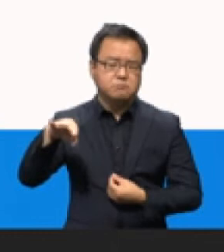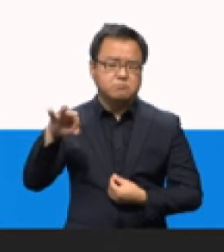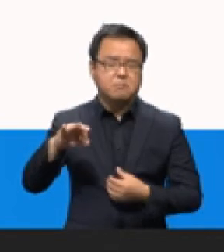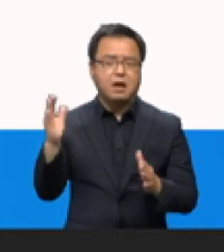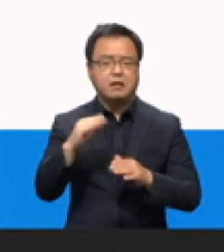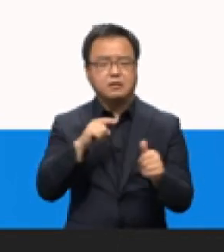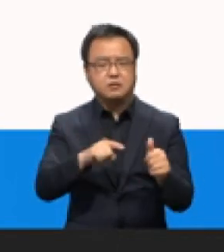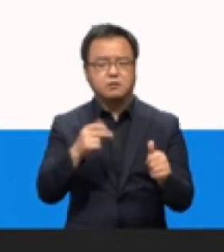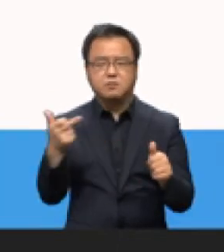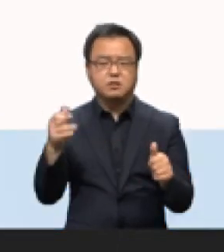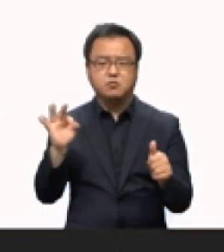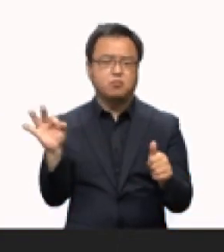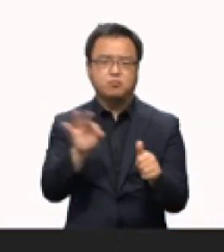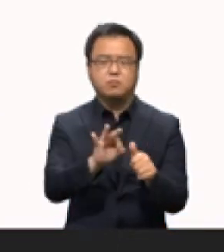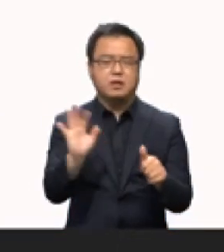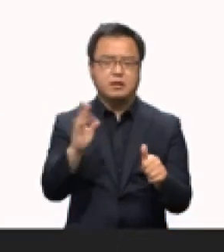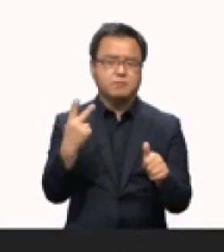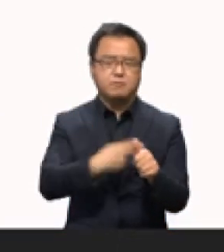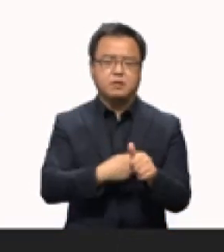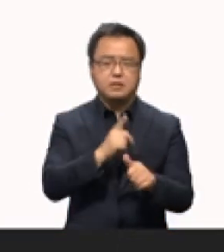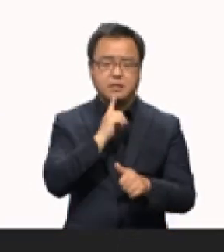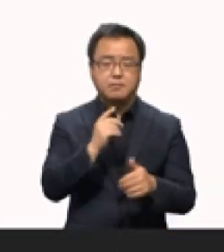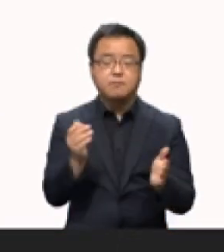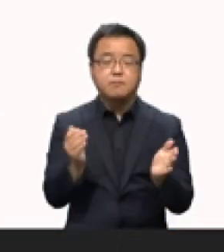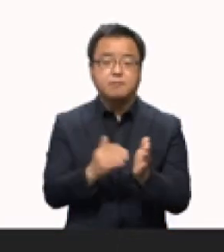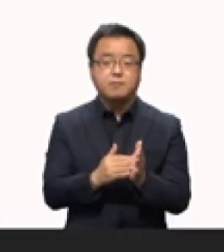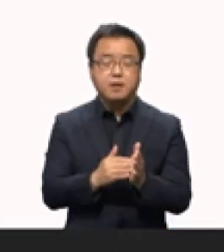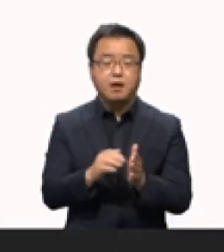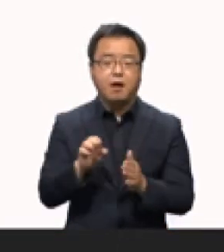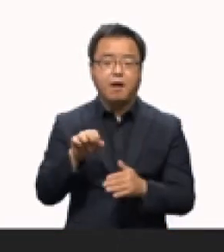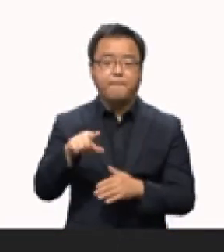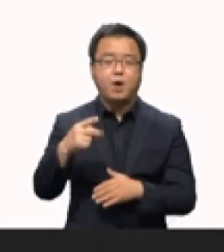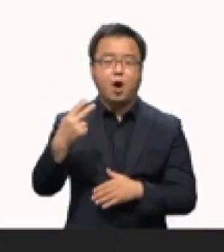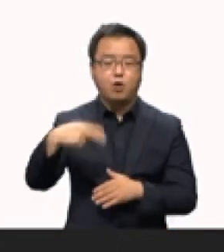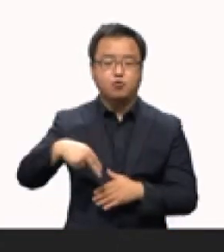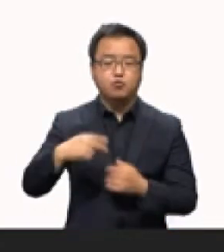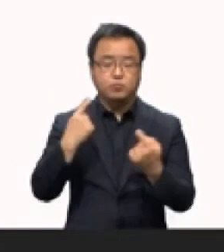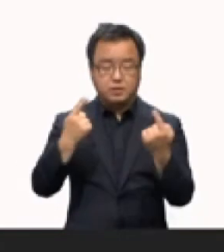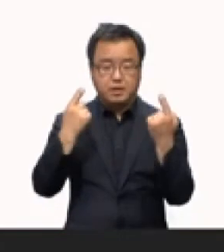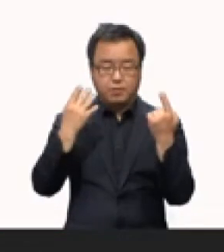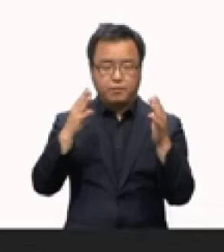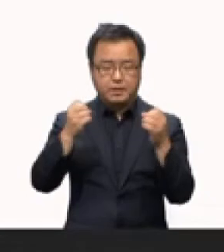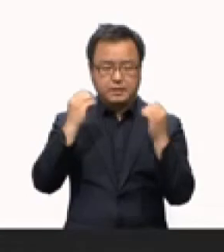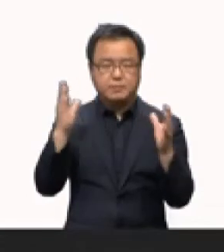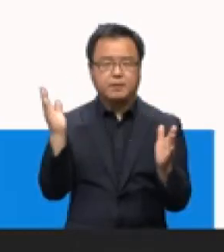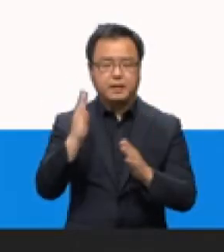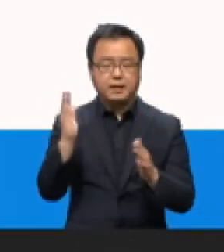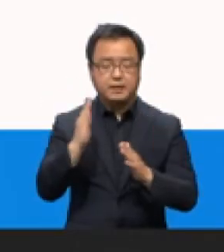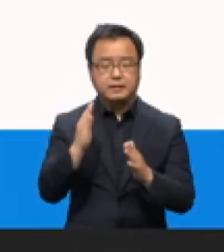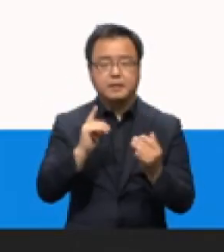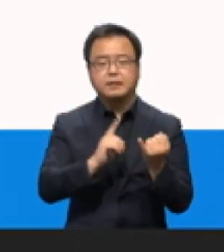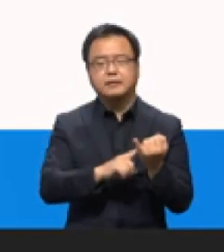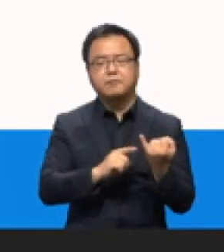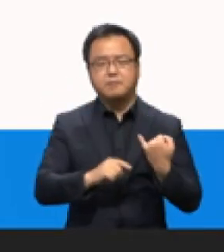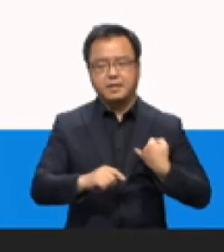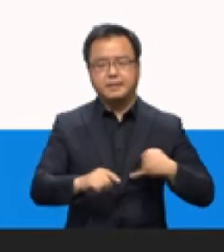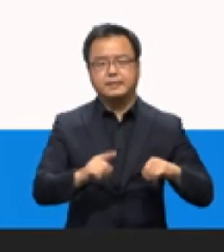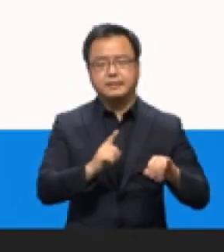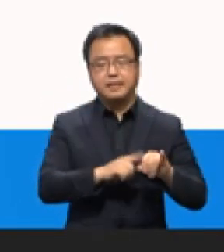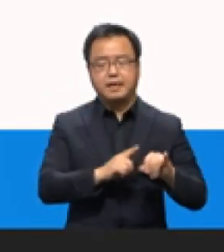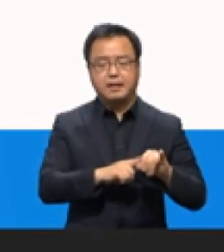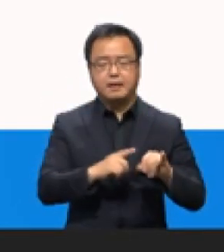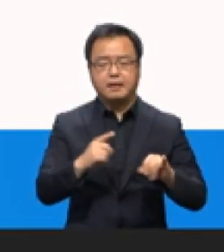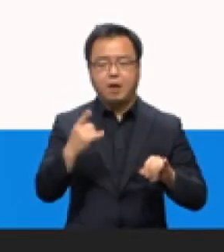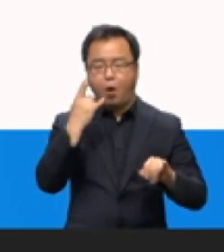큰 돈을 지원할 수 없다는 얘기입니다. 퍼듀대 신입생 딸을 둔 중학교 교사 메건 레버리는 딸에게 코로나로